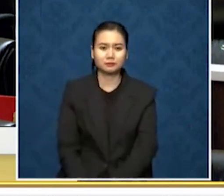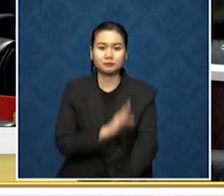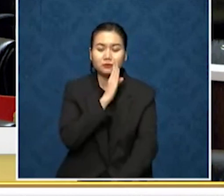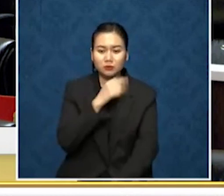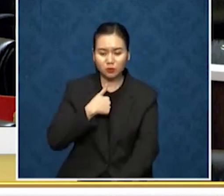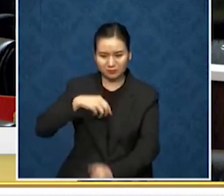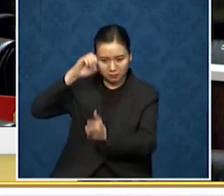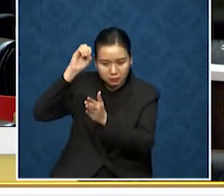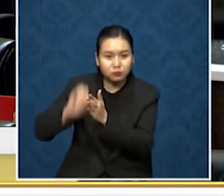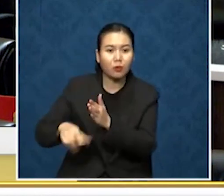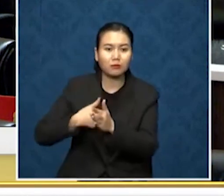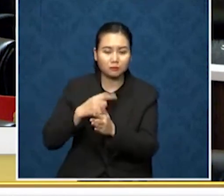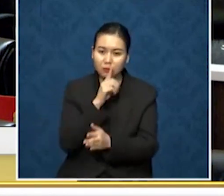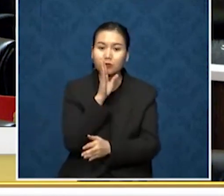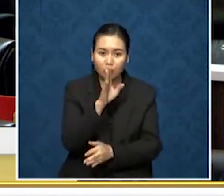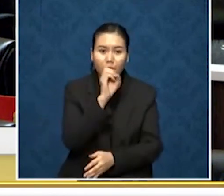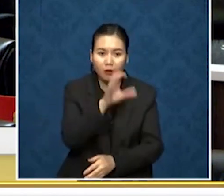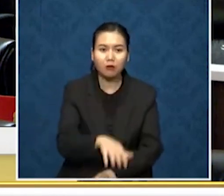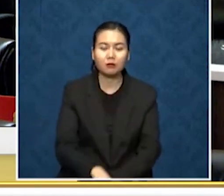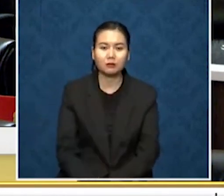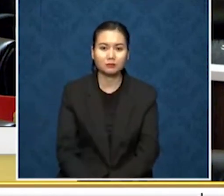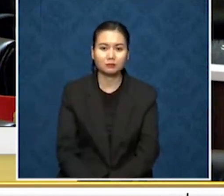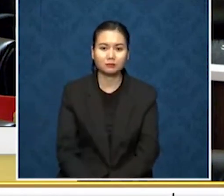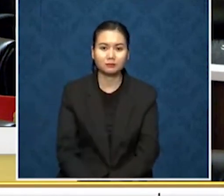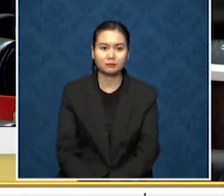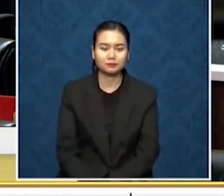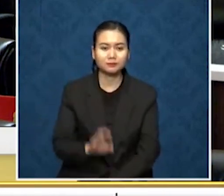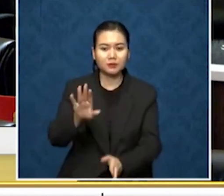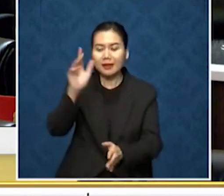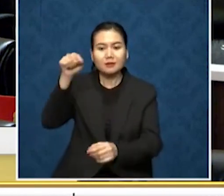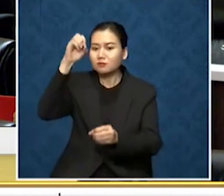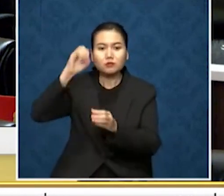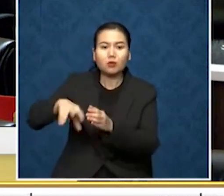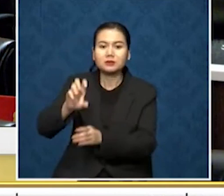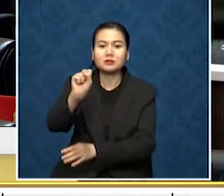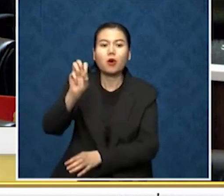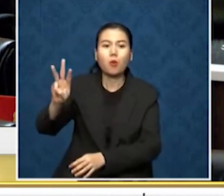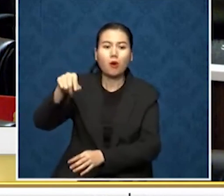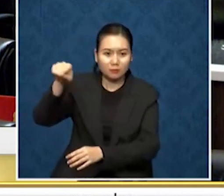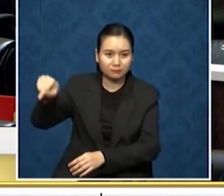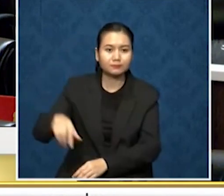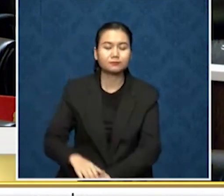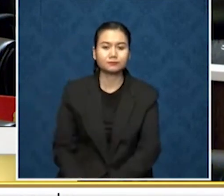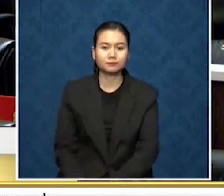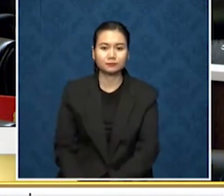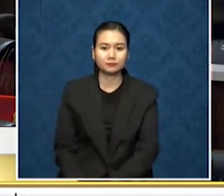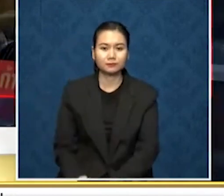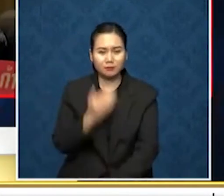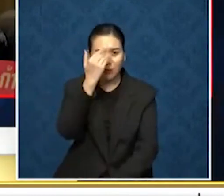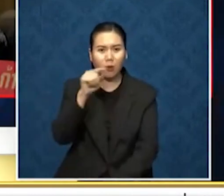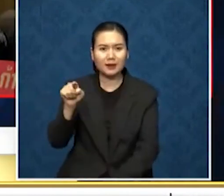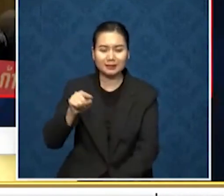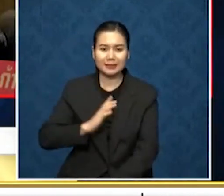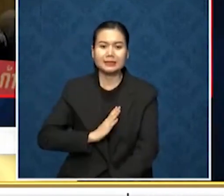จะให้มันคว่ำจริงๆอ่ะพูดกันตรงๆท่านประธานให้มันไปคว่ำที่สวก็ยังดีอย่างน้อยมันคือการ